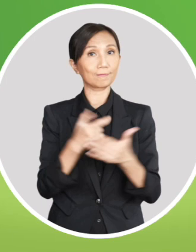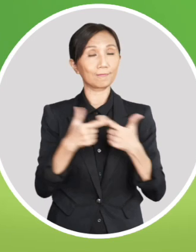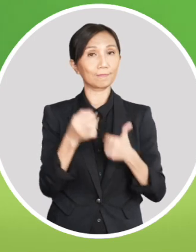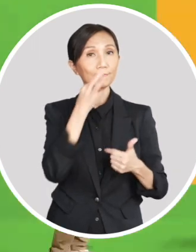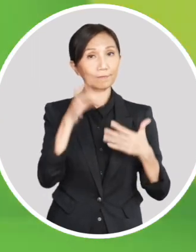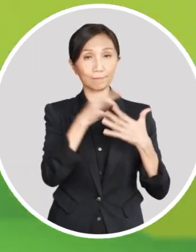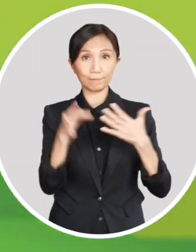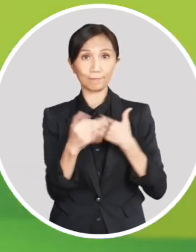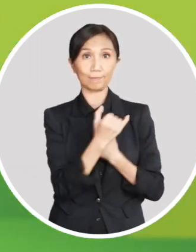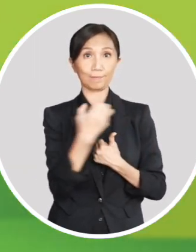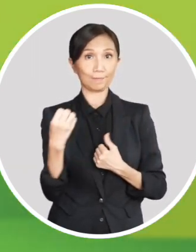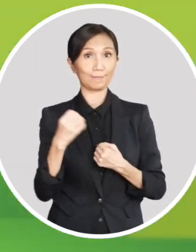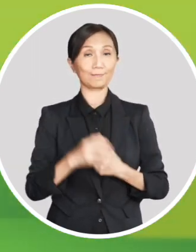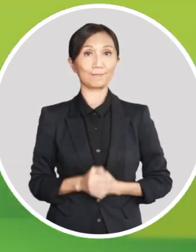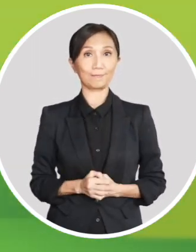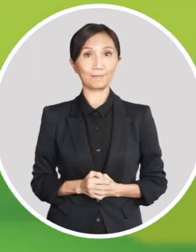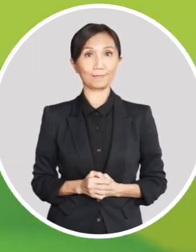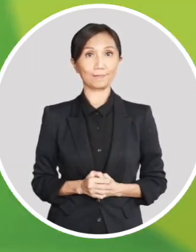格年龄会降低到60岁。